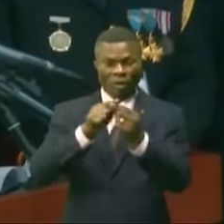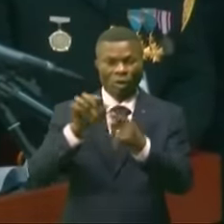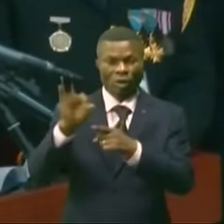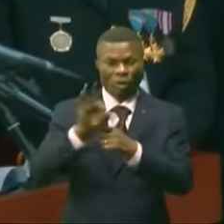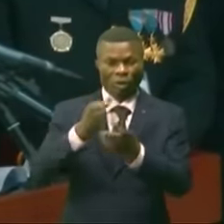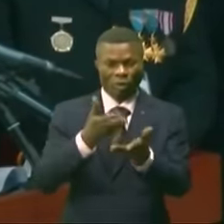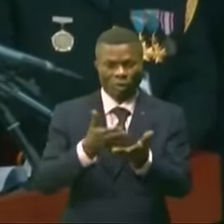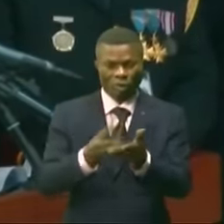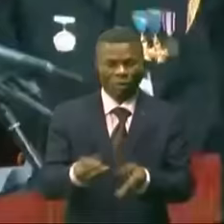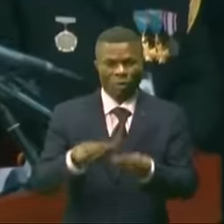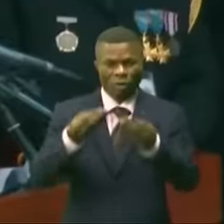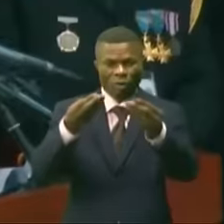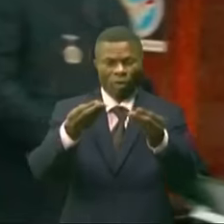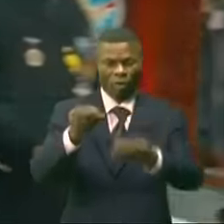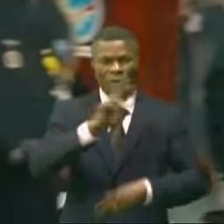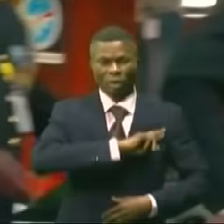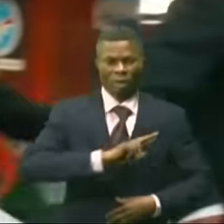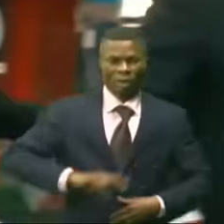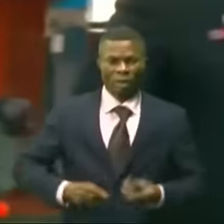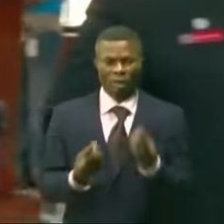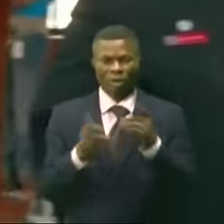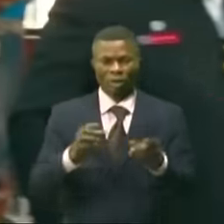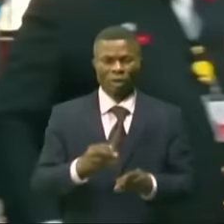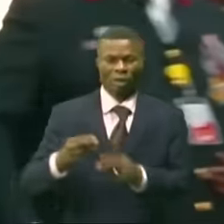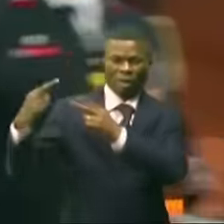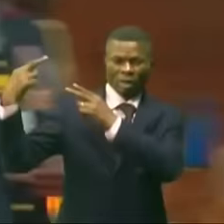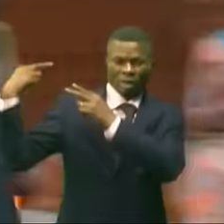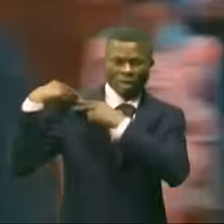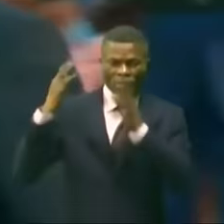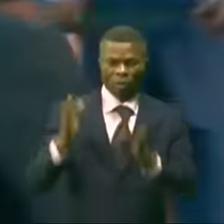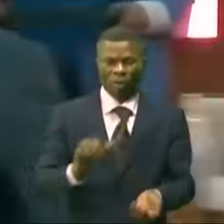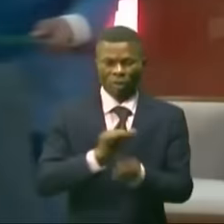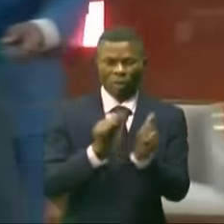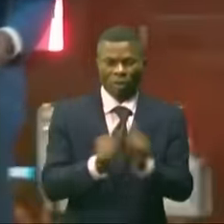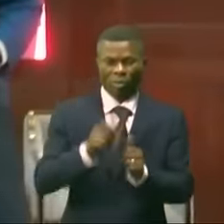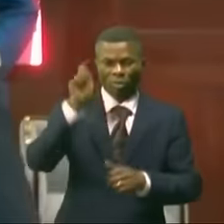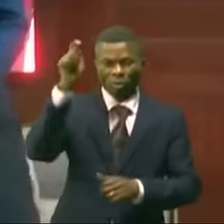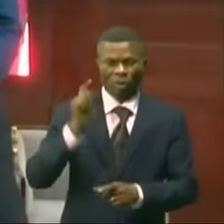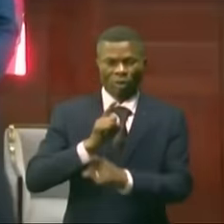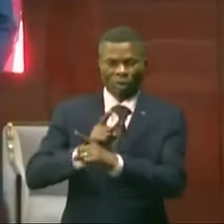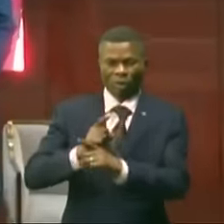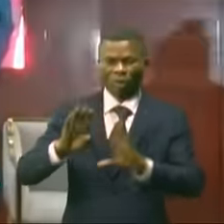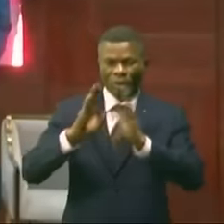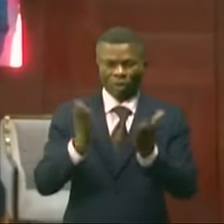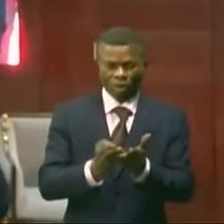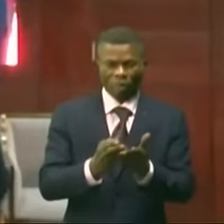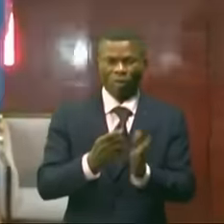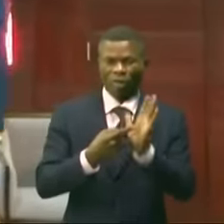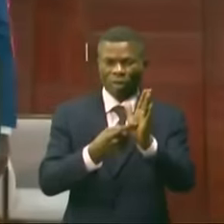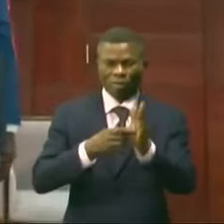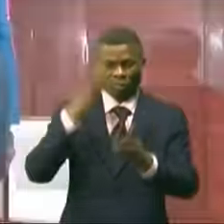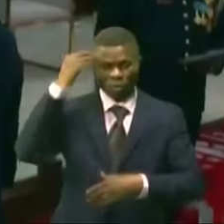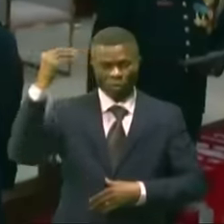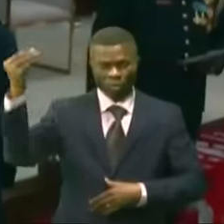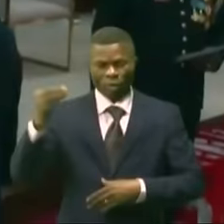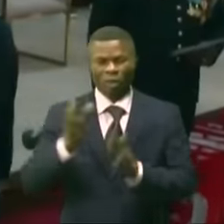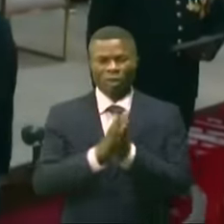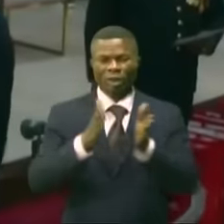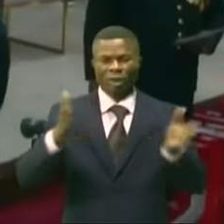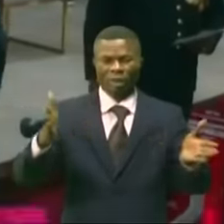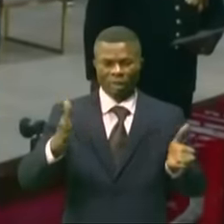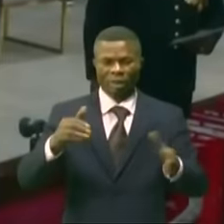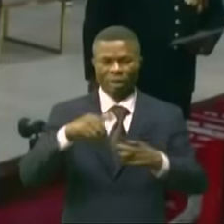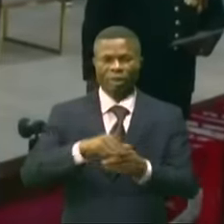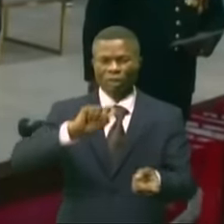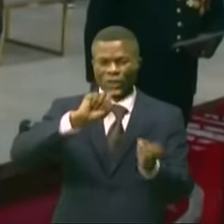tchest est de donner à la RDC une autonomie en matière de stratégie et défense tout en offrant une expertise de taille lors des